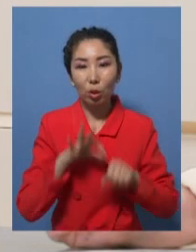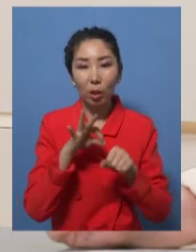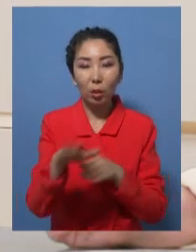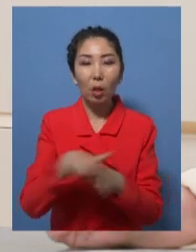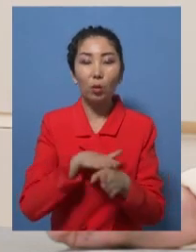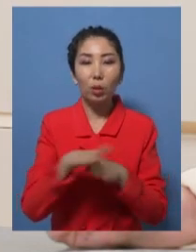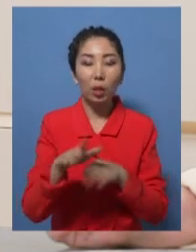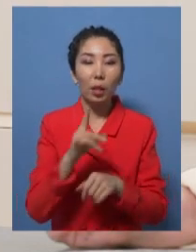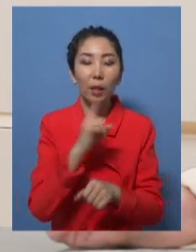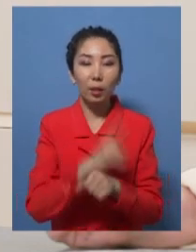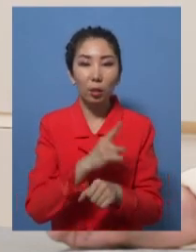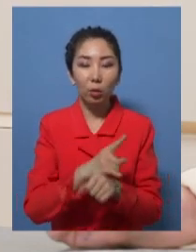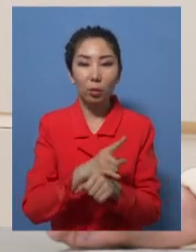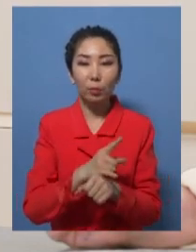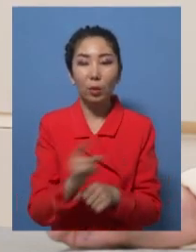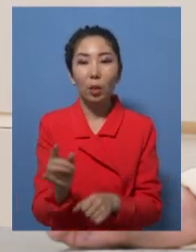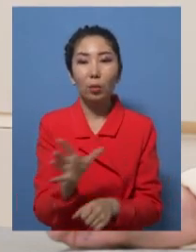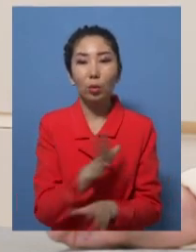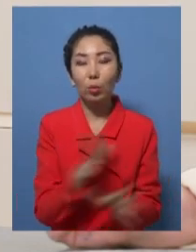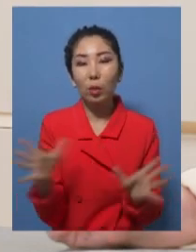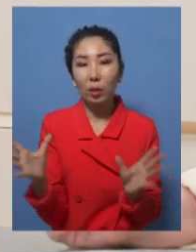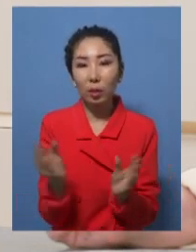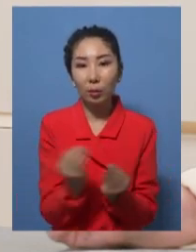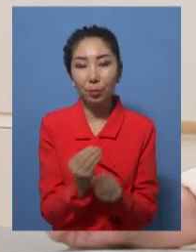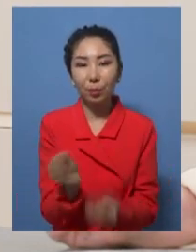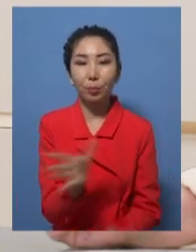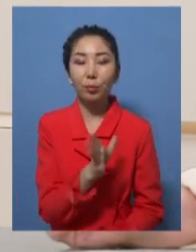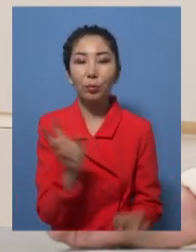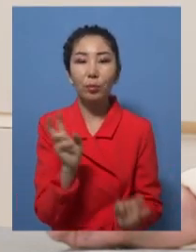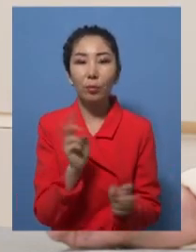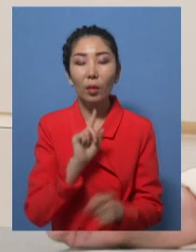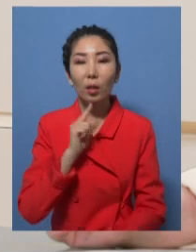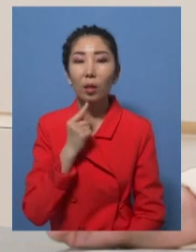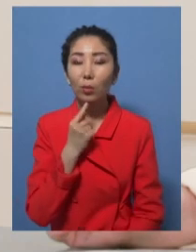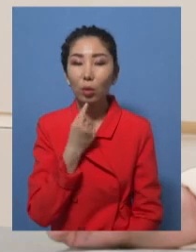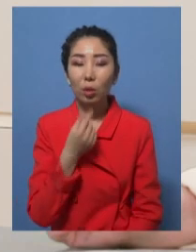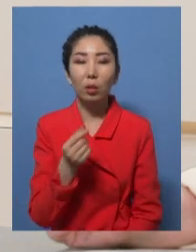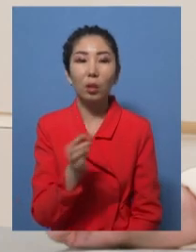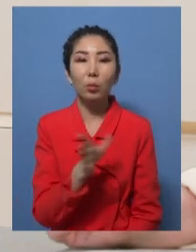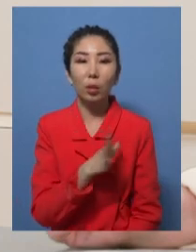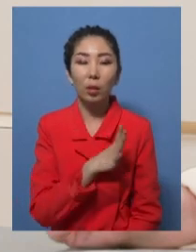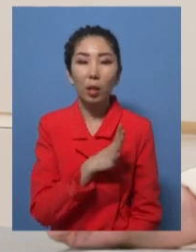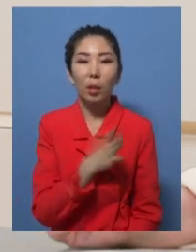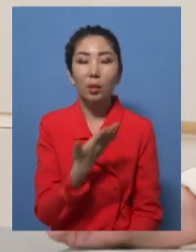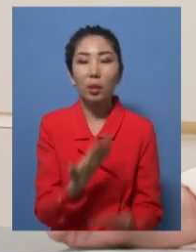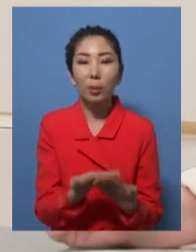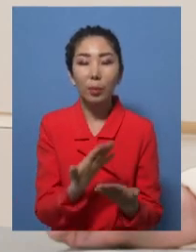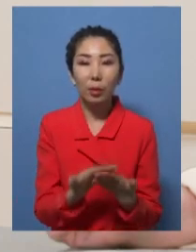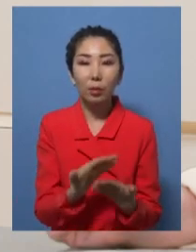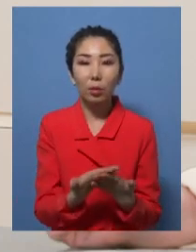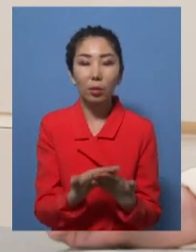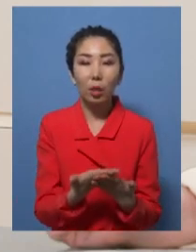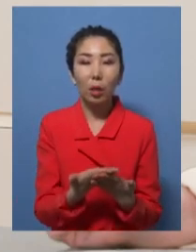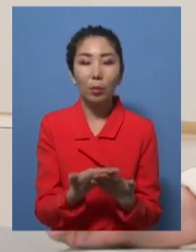жасалатын алаяқтықтар. Оларды енді көп жағдайда анықтау мүмкін болмай жатады. себебі жаңағы